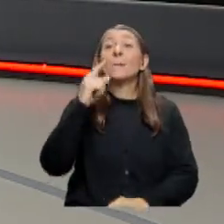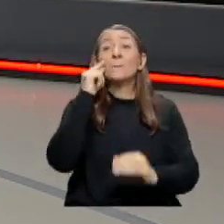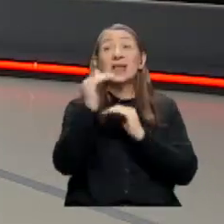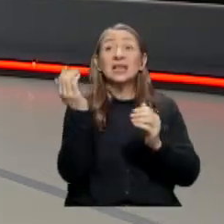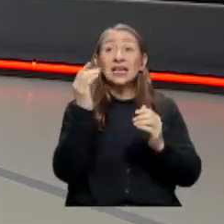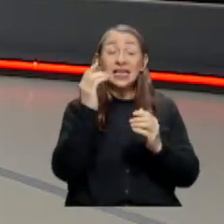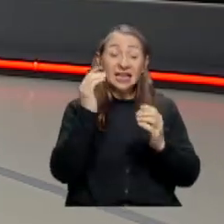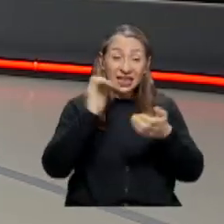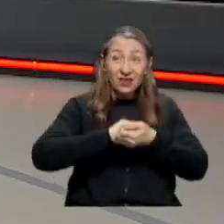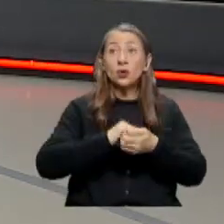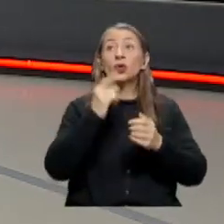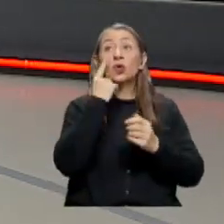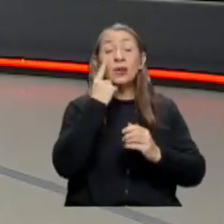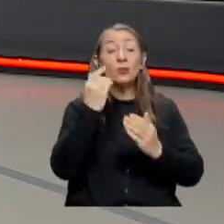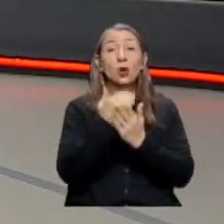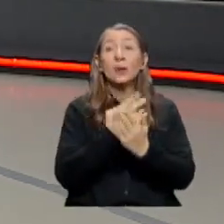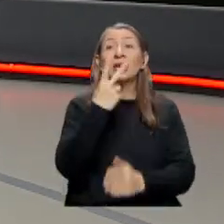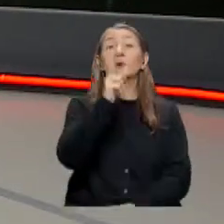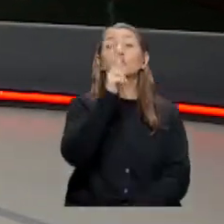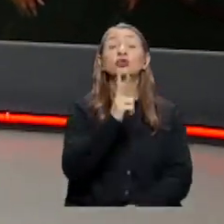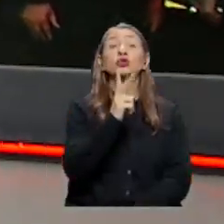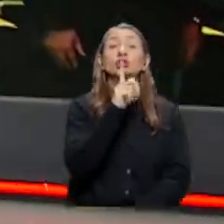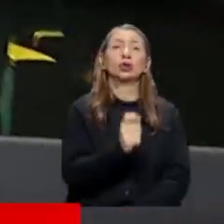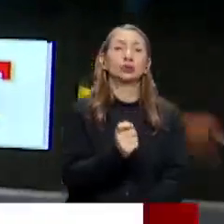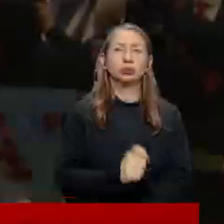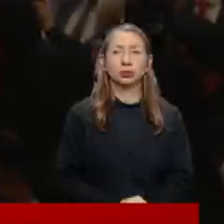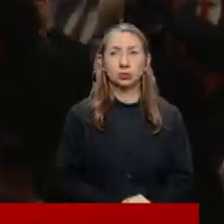programı vatandaşa 2300 vaat.